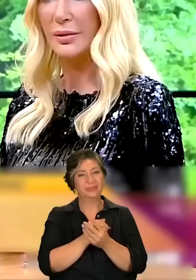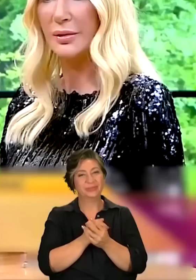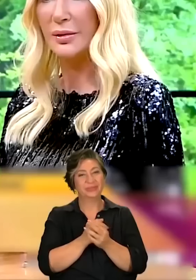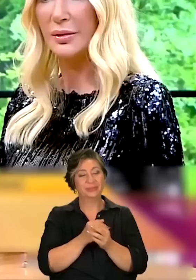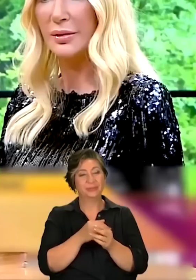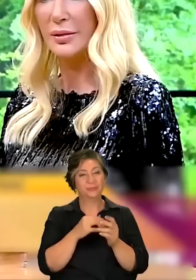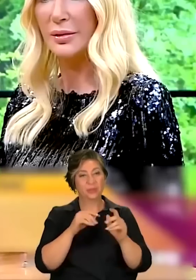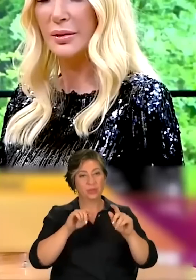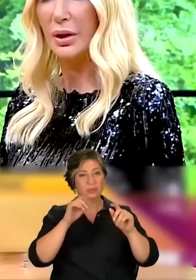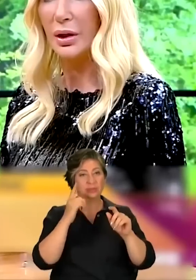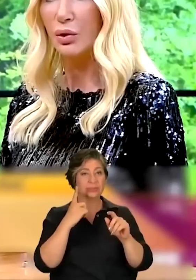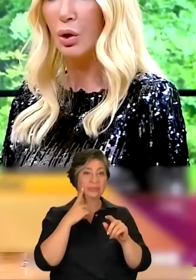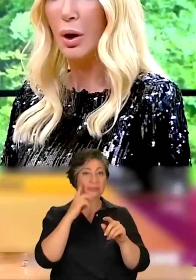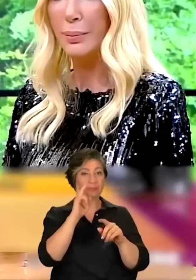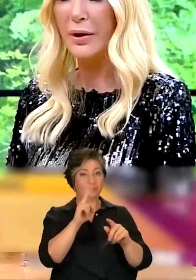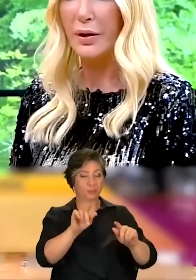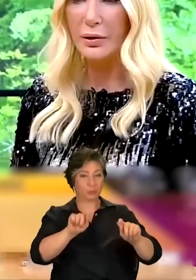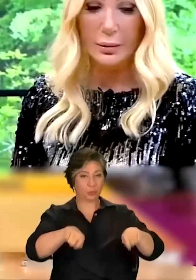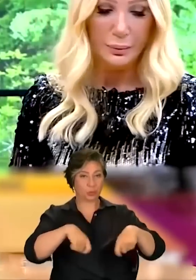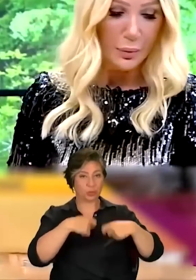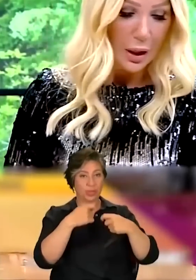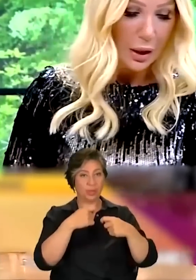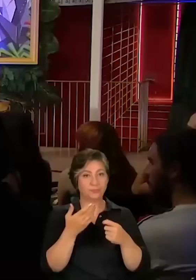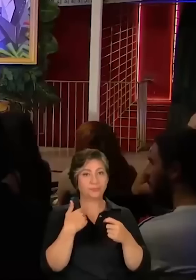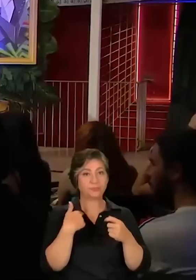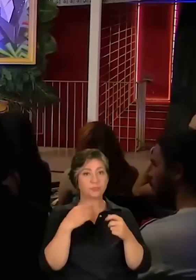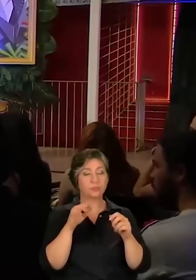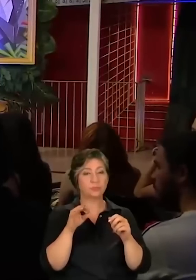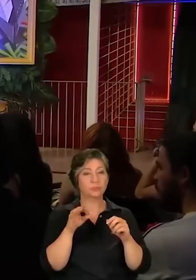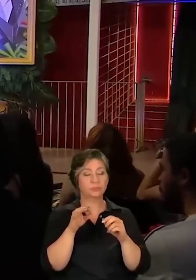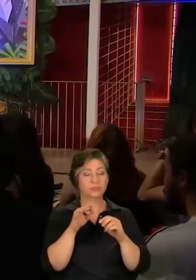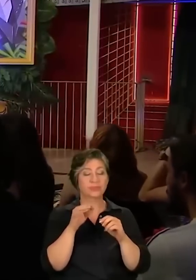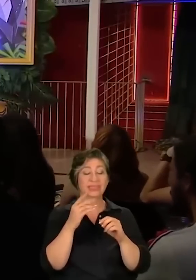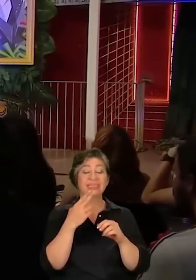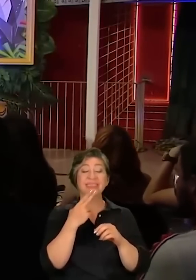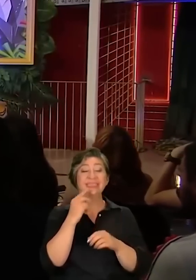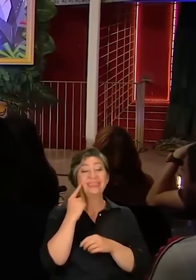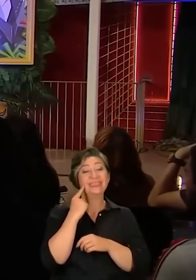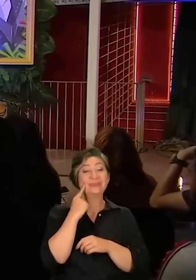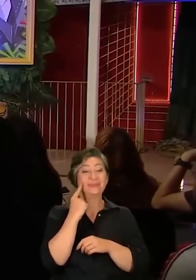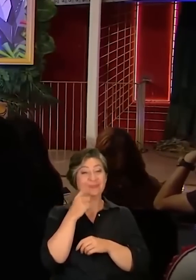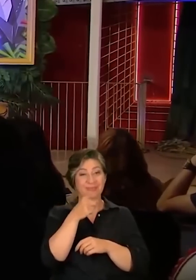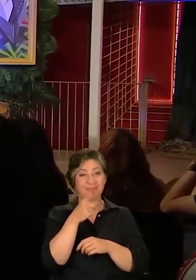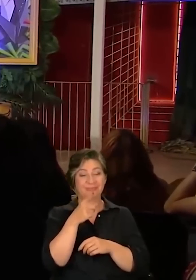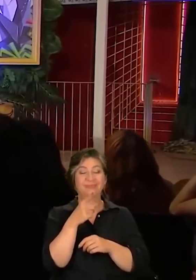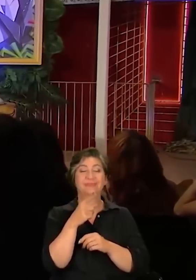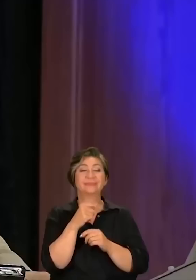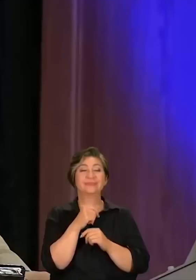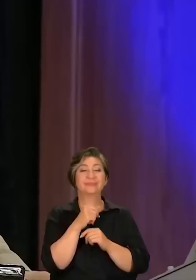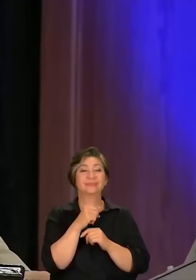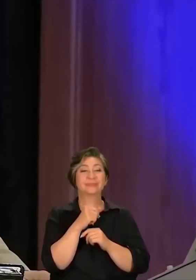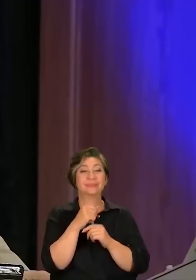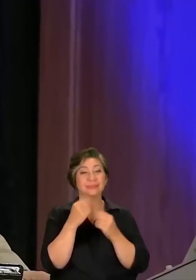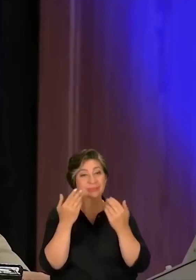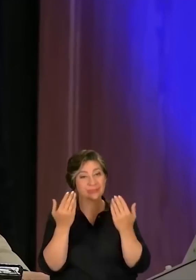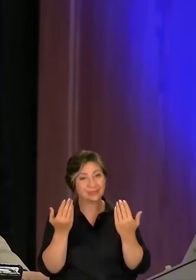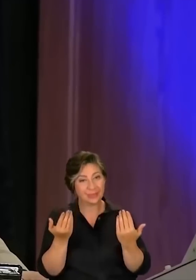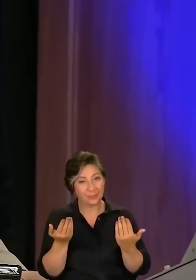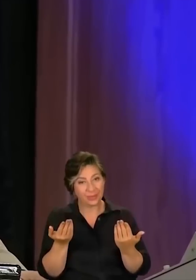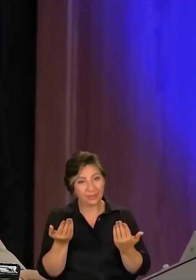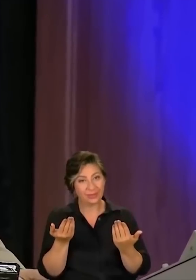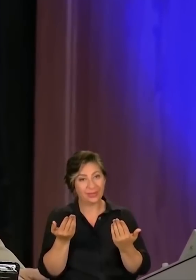anlamıyorum. Sayan'ın çorapları. Çoraplı evet. Evet. Dur. Seda Sayan hanımefendiyi tabii ki